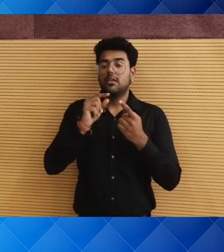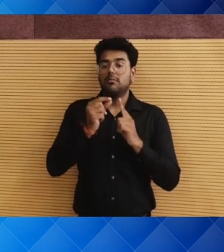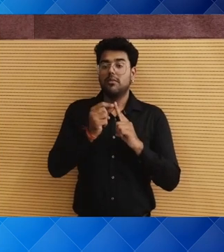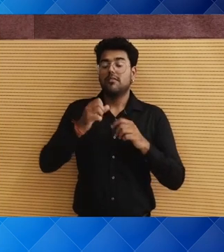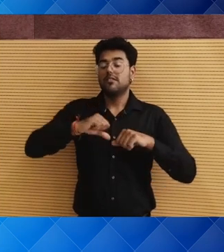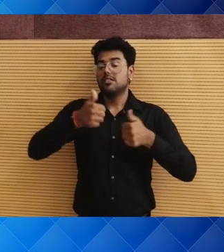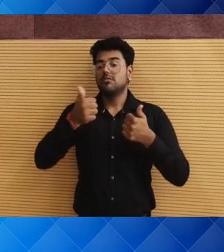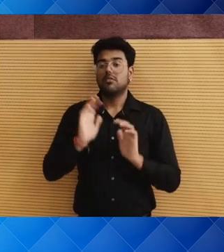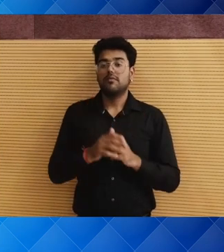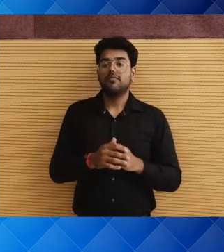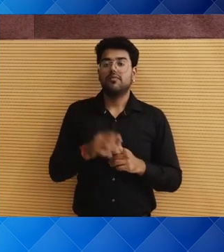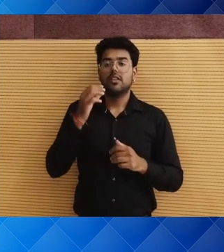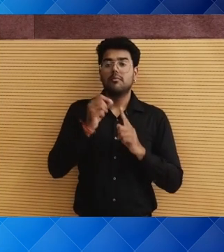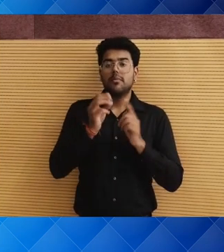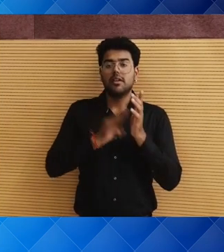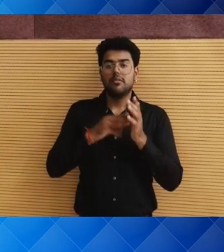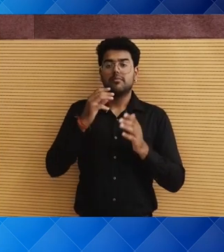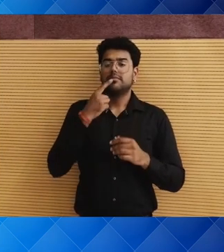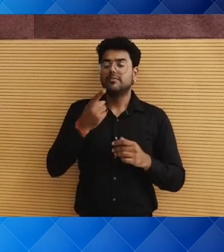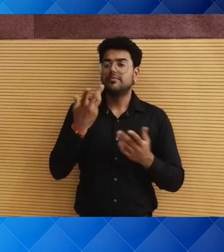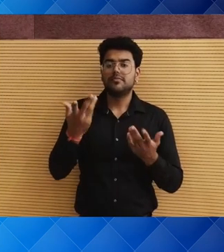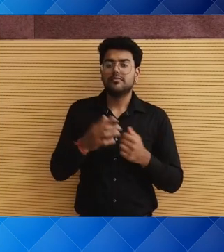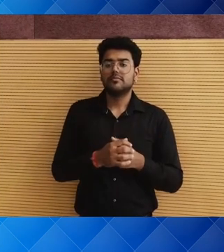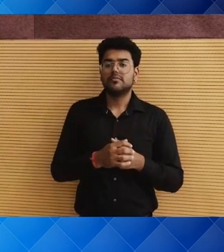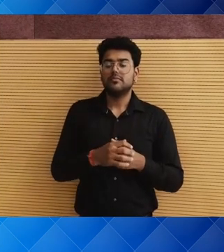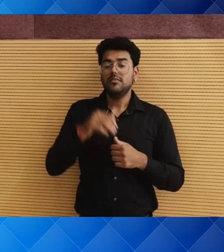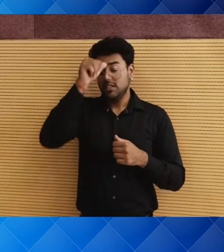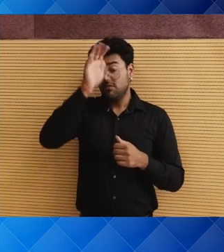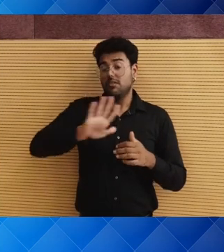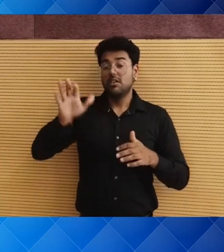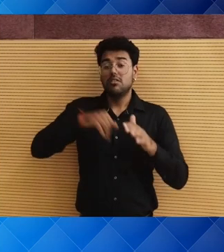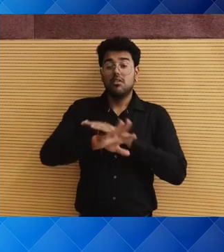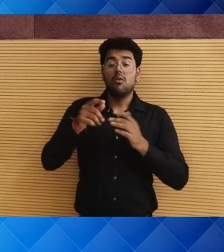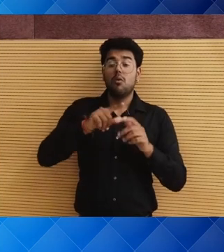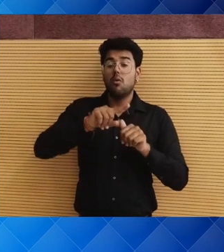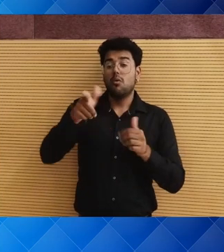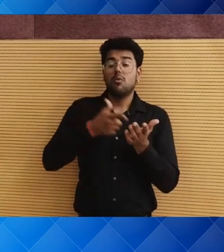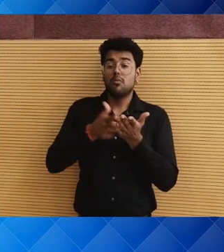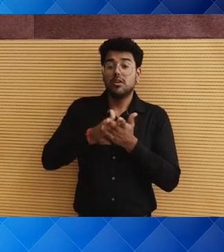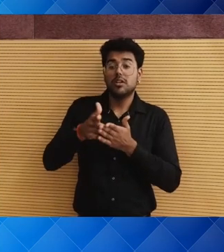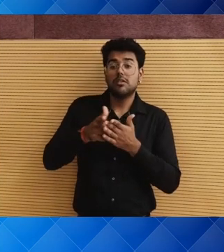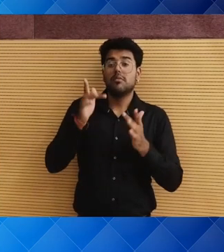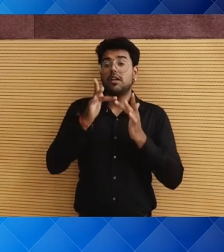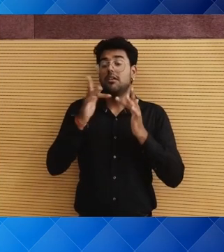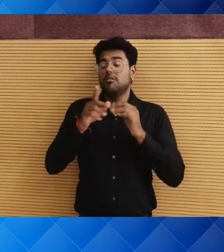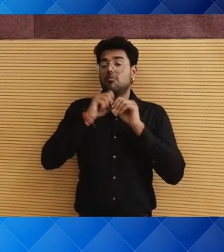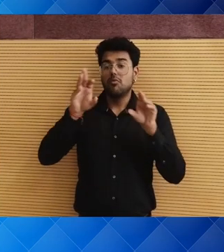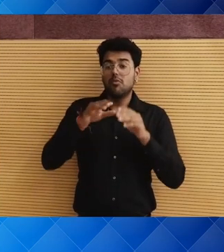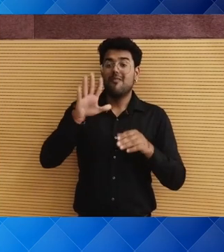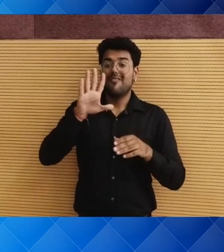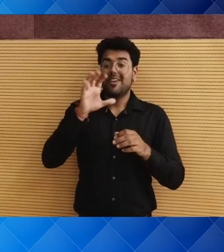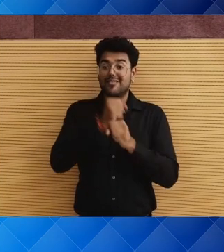प्रधानमंत्री जी ने कहा कि अगले 2 साल तक देश में सारे गांव में इंटरनेट पहुंच जाएगी और 5G टेक्नोलॉजी हम देश में ले आए